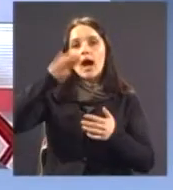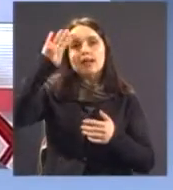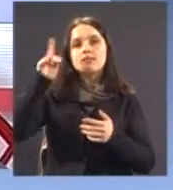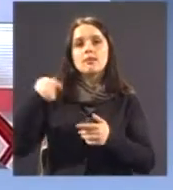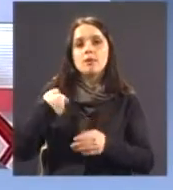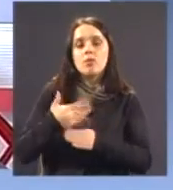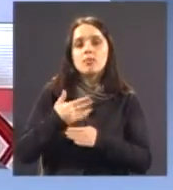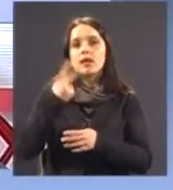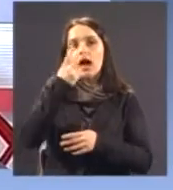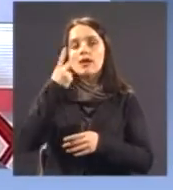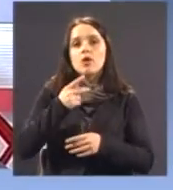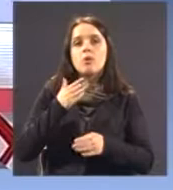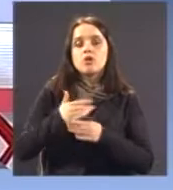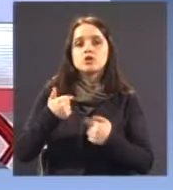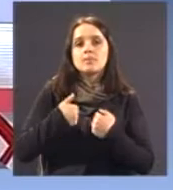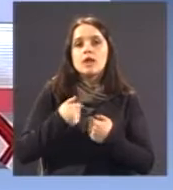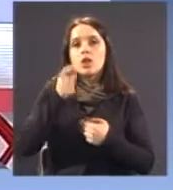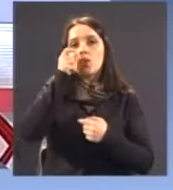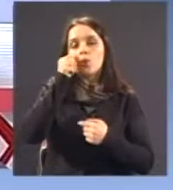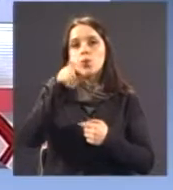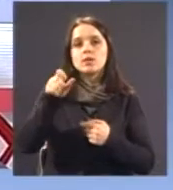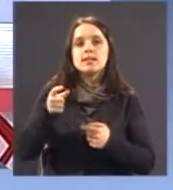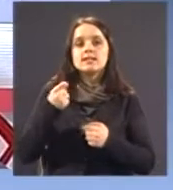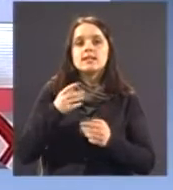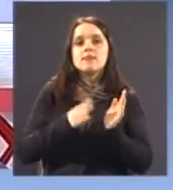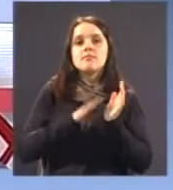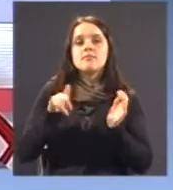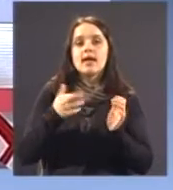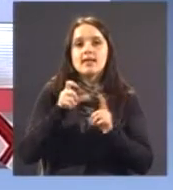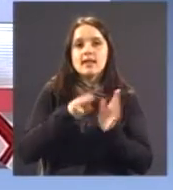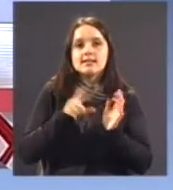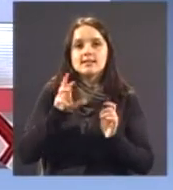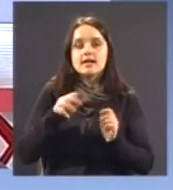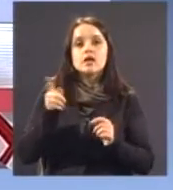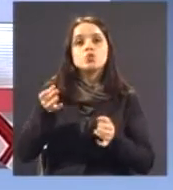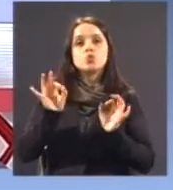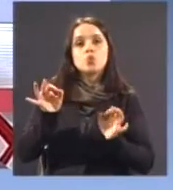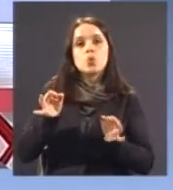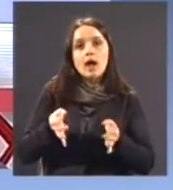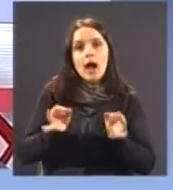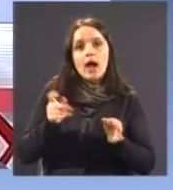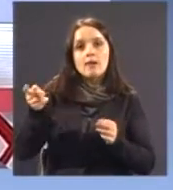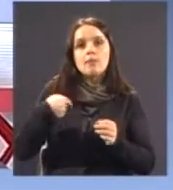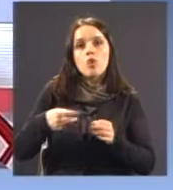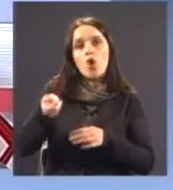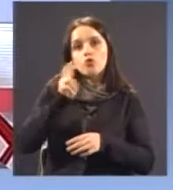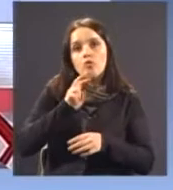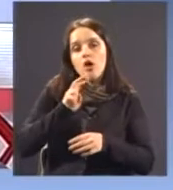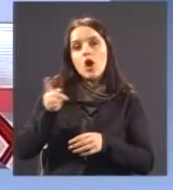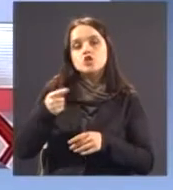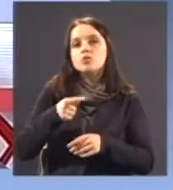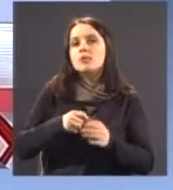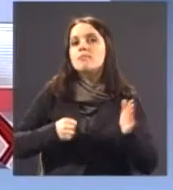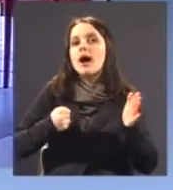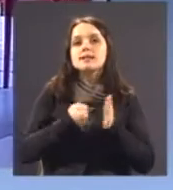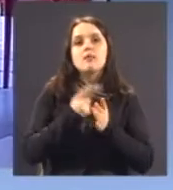pomogli su mi ljudi iz Mjedenice. Dakle, struka je odgovorila i oni su mi maksimalno pomagali prvu